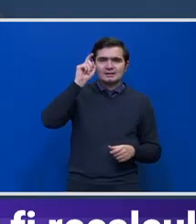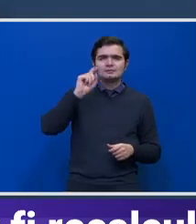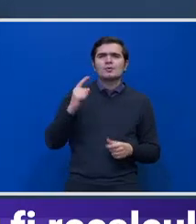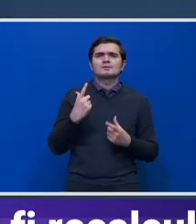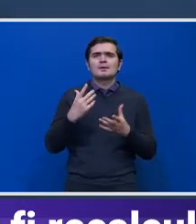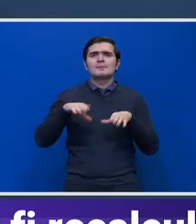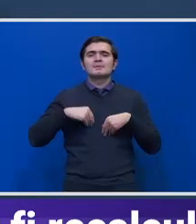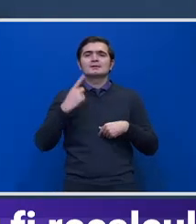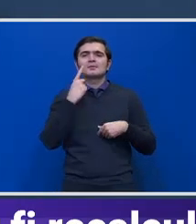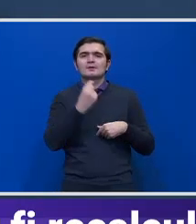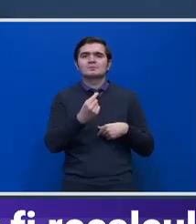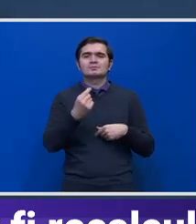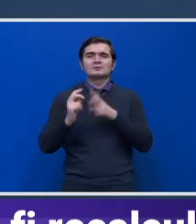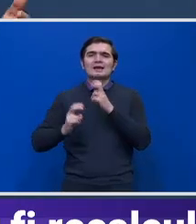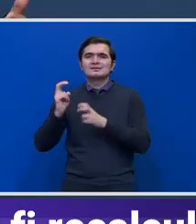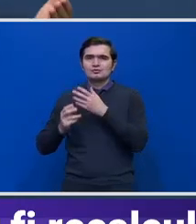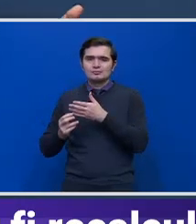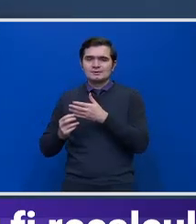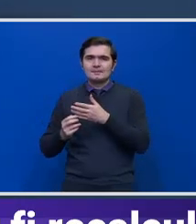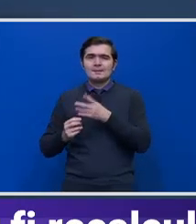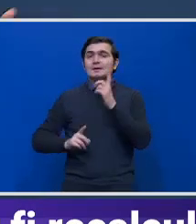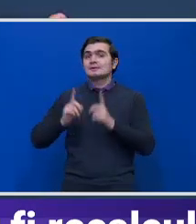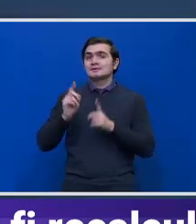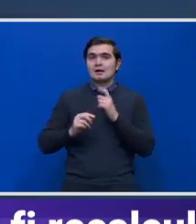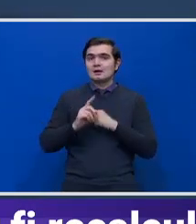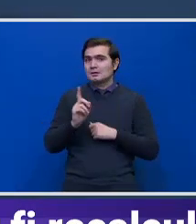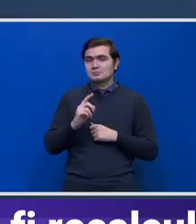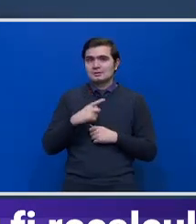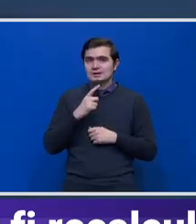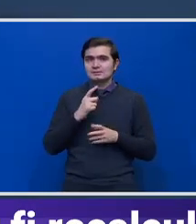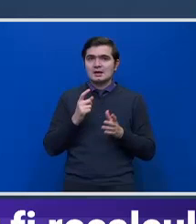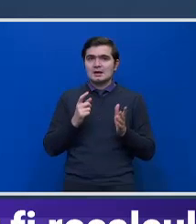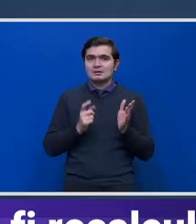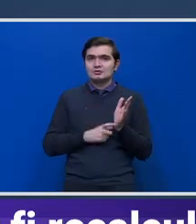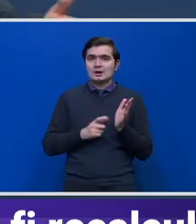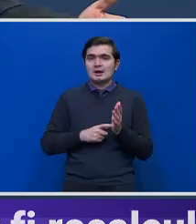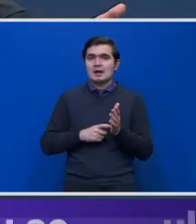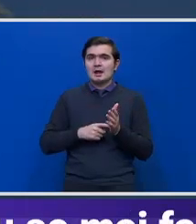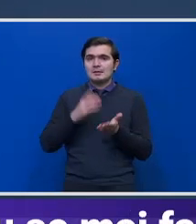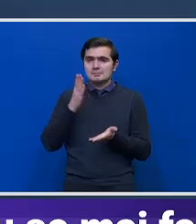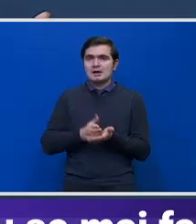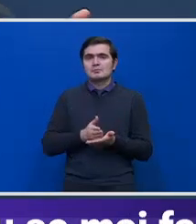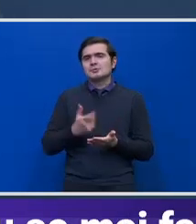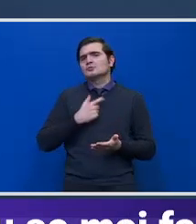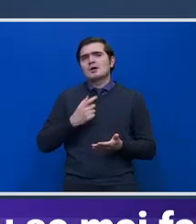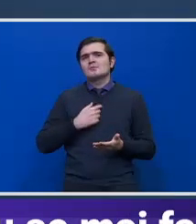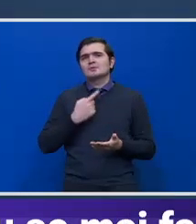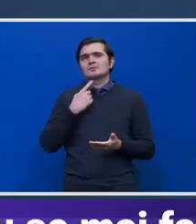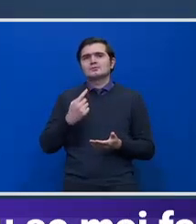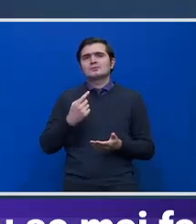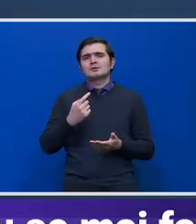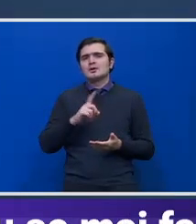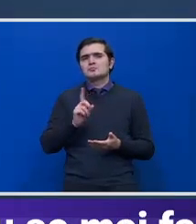la o instituție în funcție de acest lucru, iar atunci, dacă nu este, cererea nu este îndreptățită, evident, nu poți să zici că nu mai